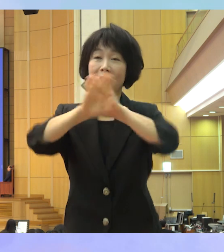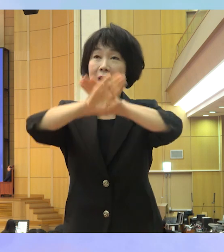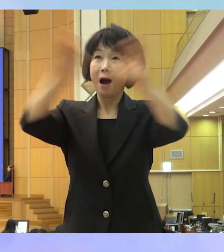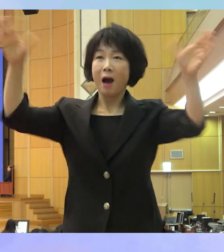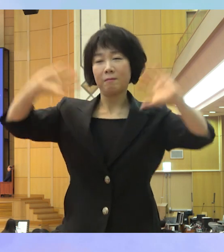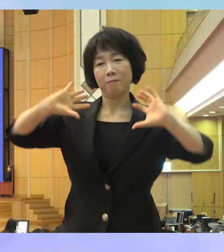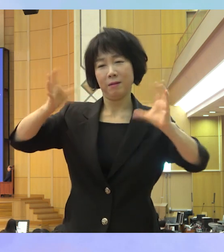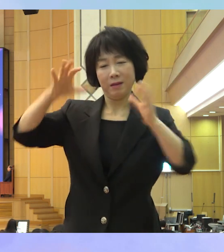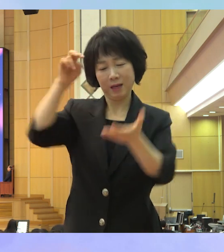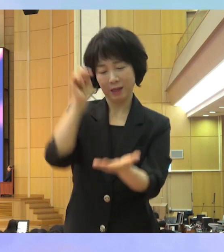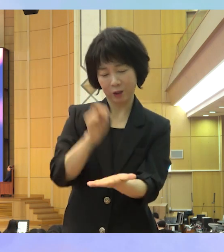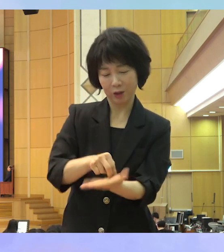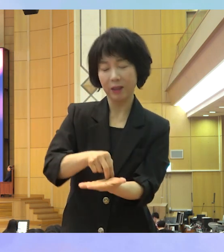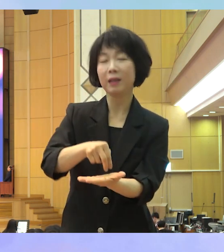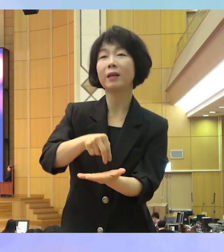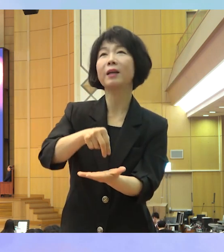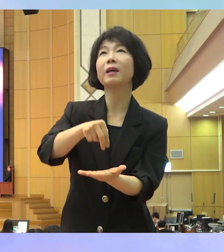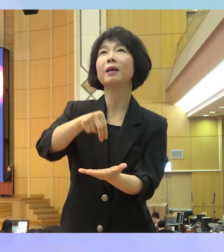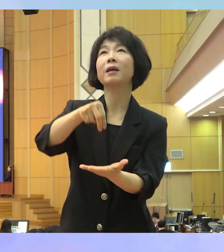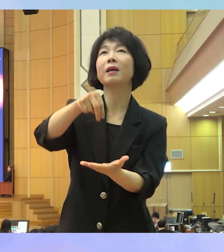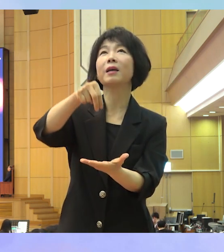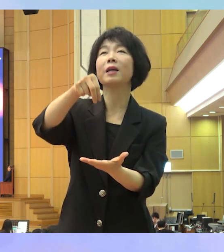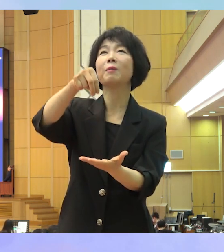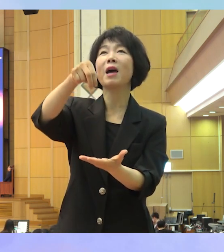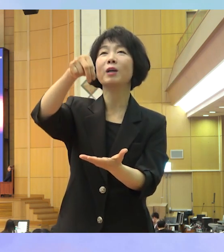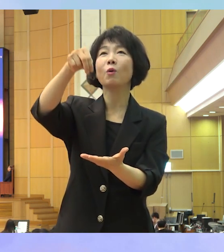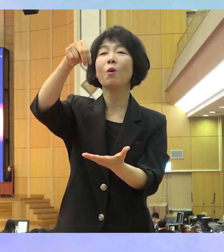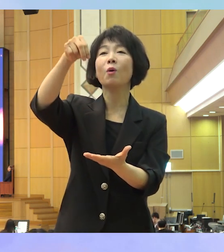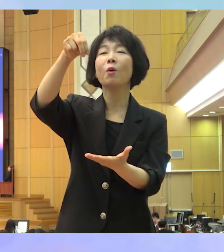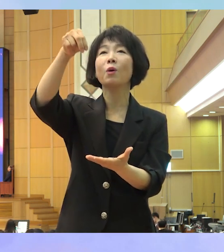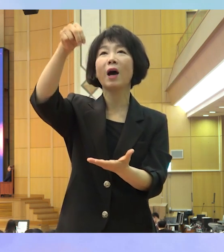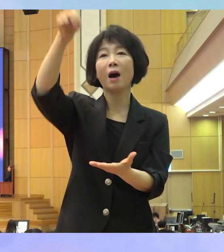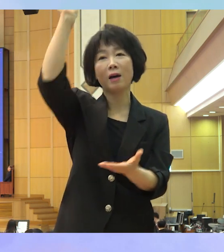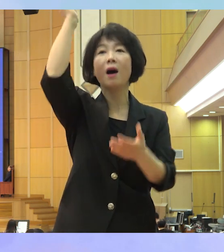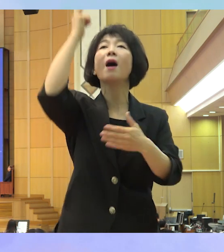예비하신 고향 집에